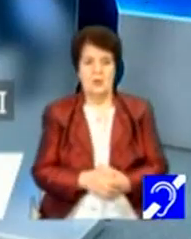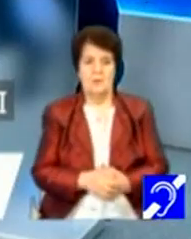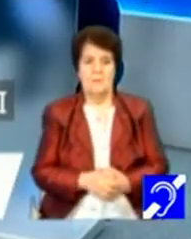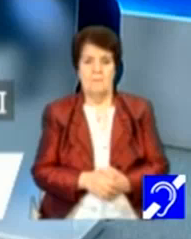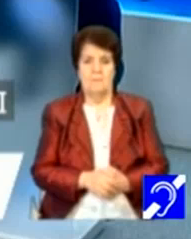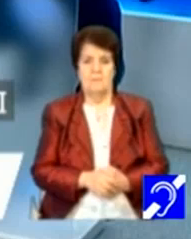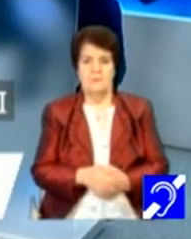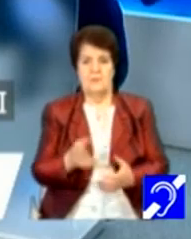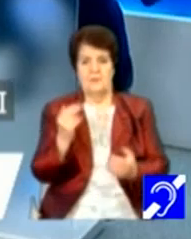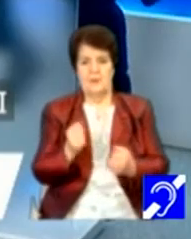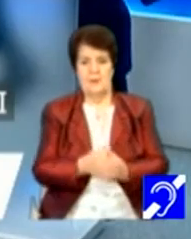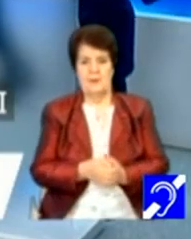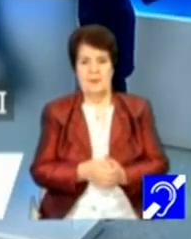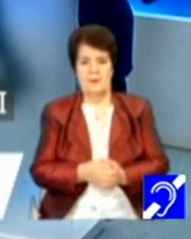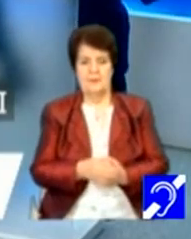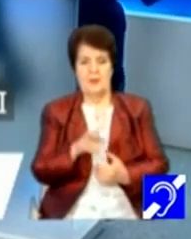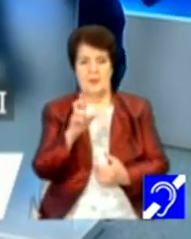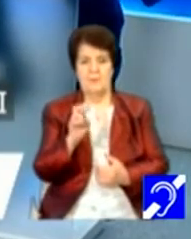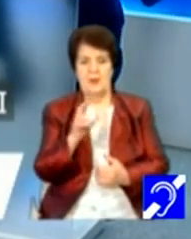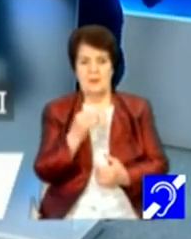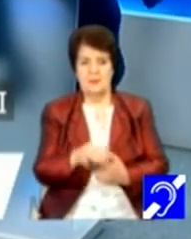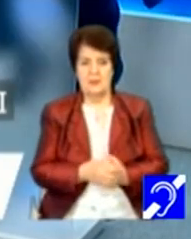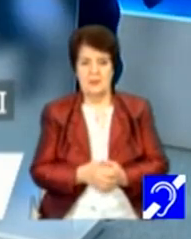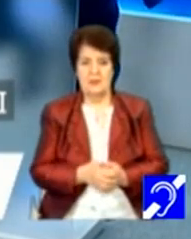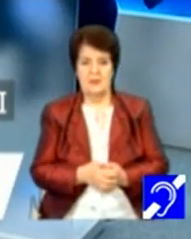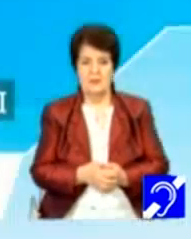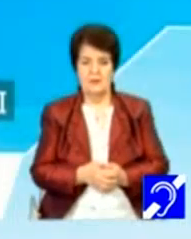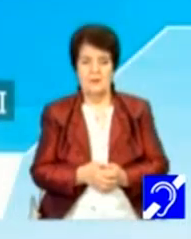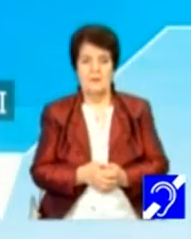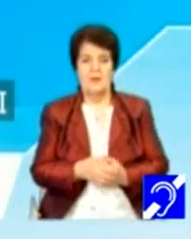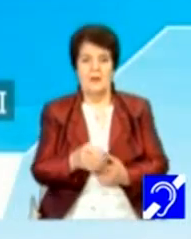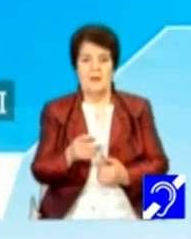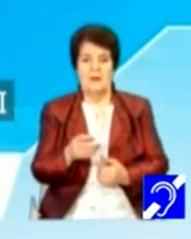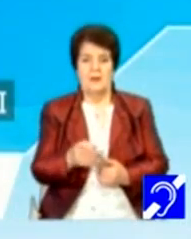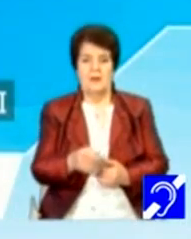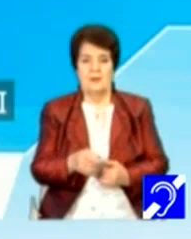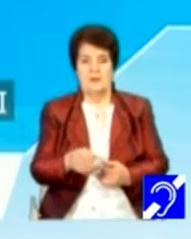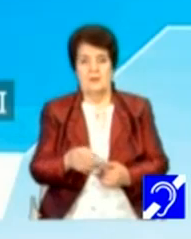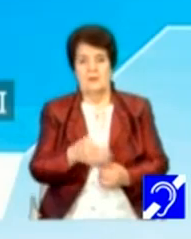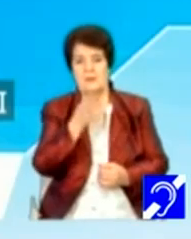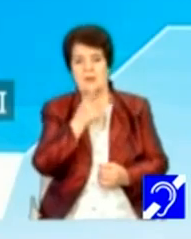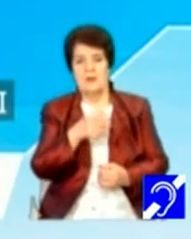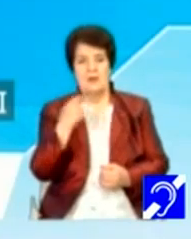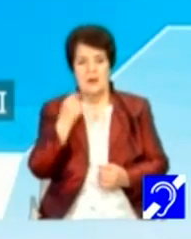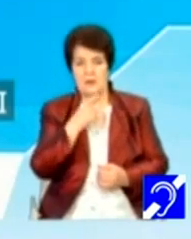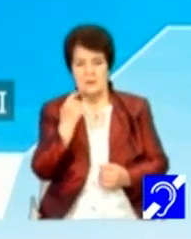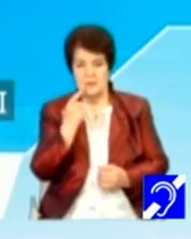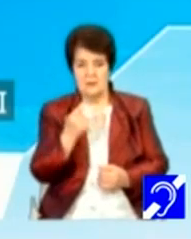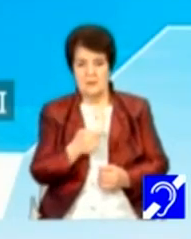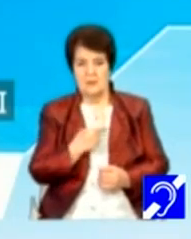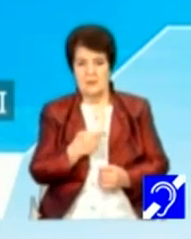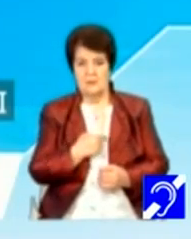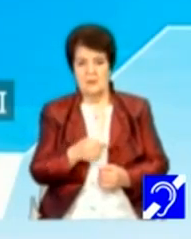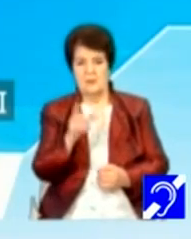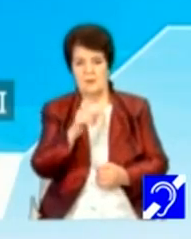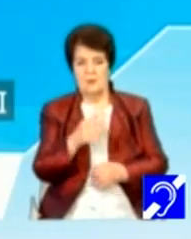ca să vină și domnul Bileschi din urmă. Răspunsul meu sună în felul următor. Dragi prieteni, ne știți de ani buni. Eu de la 18 ani sunt în